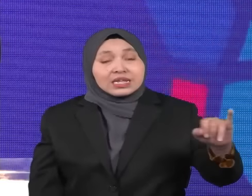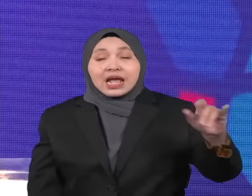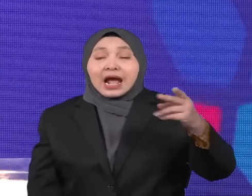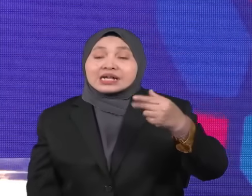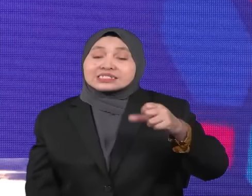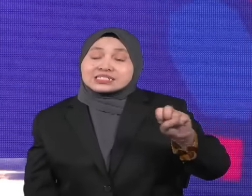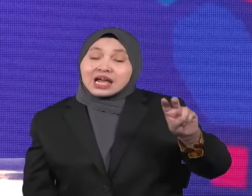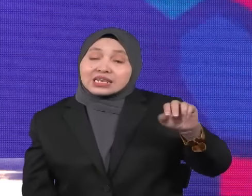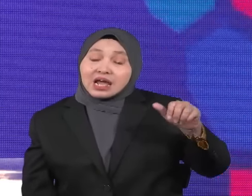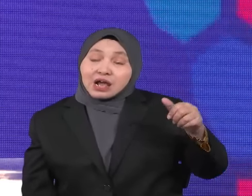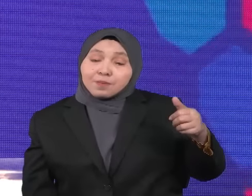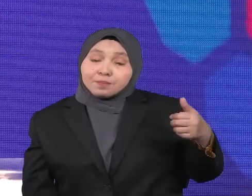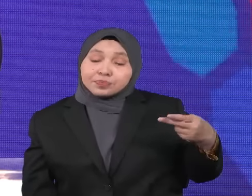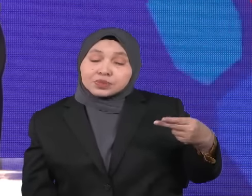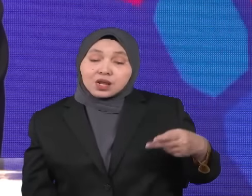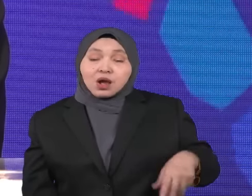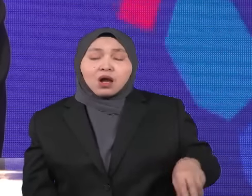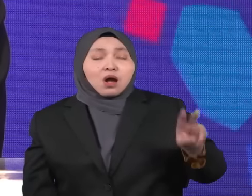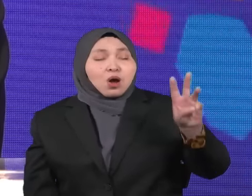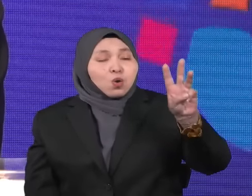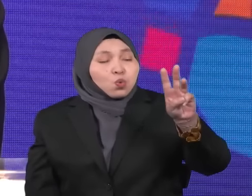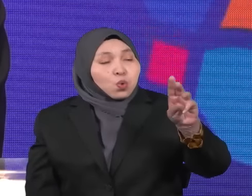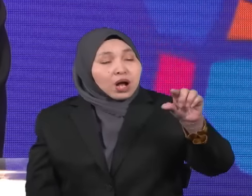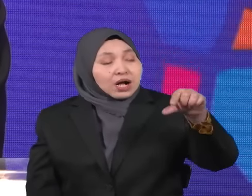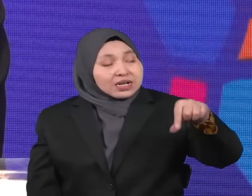akhirati hasanah. Wa qina